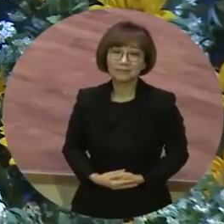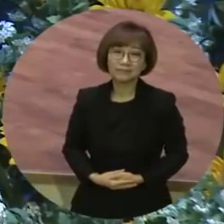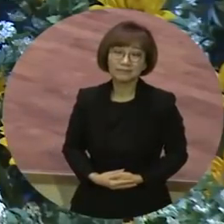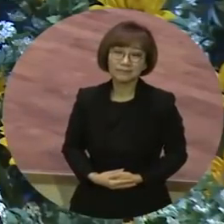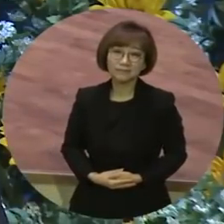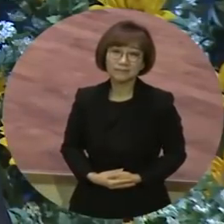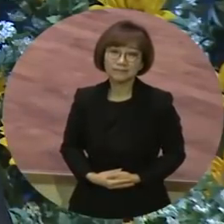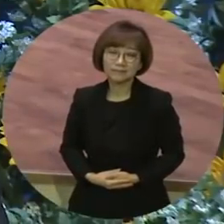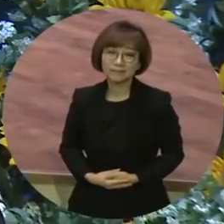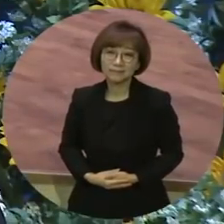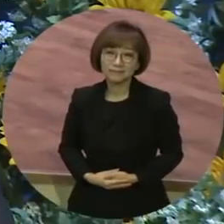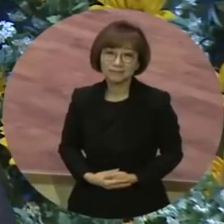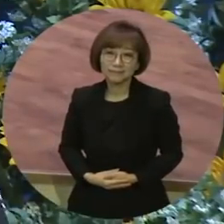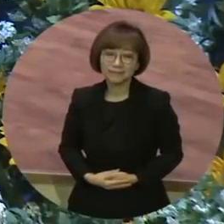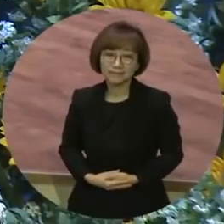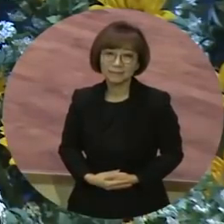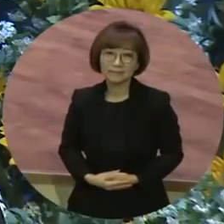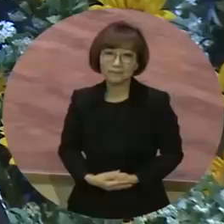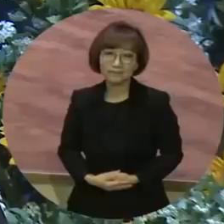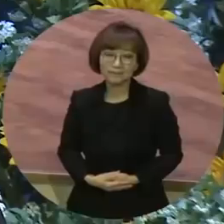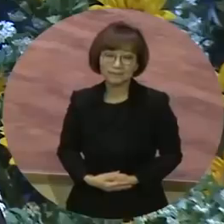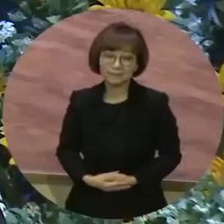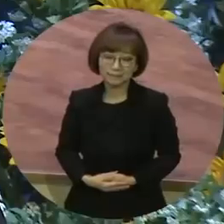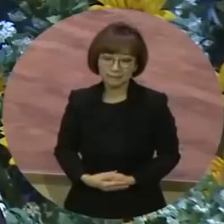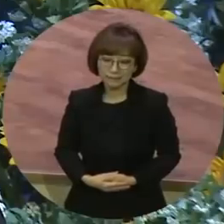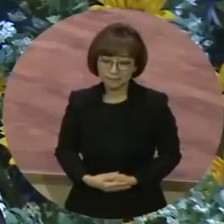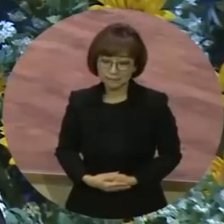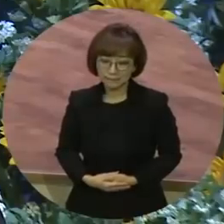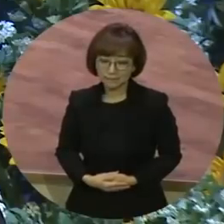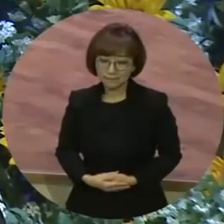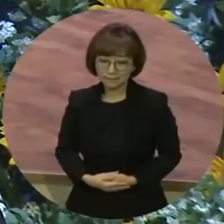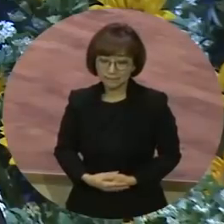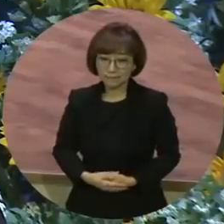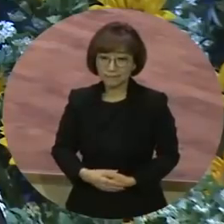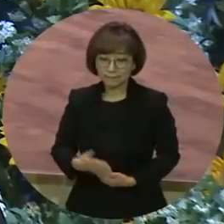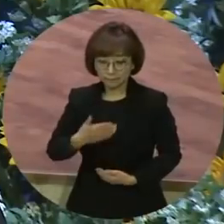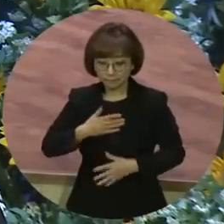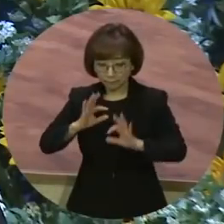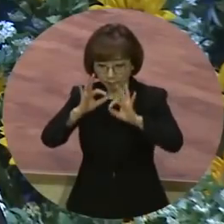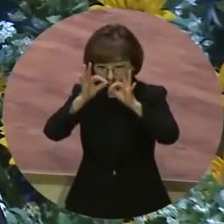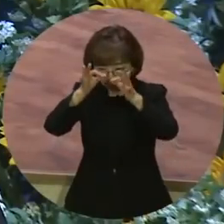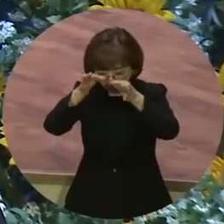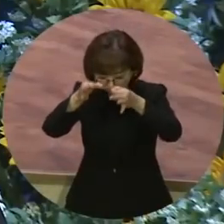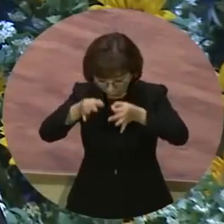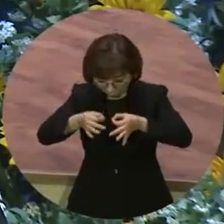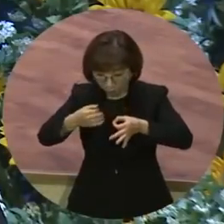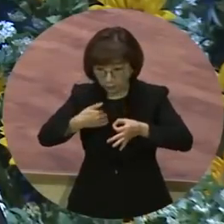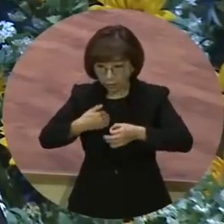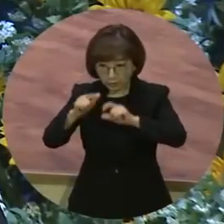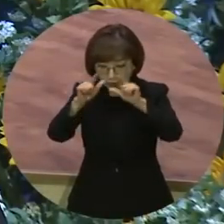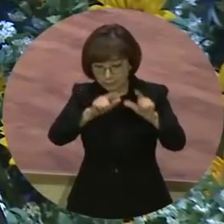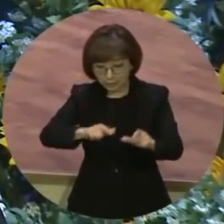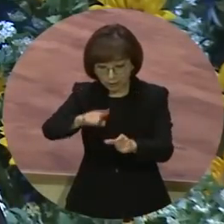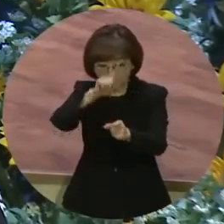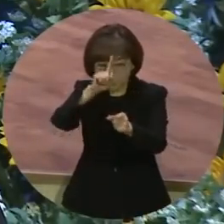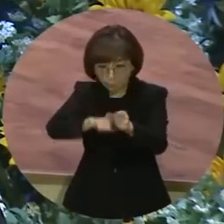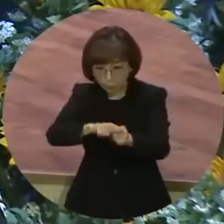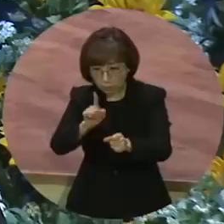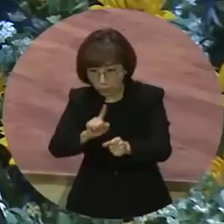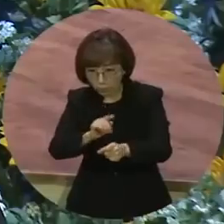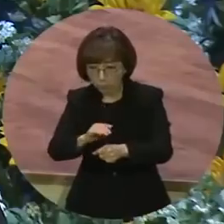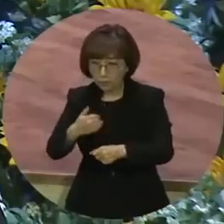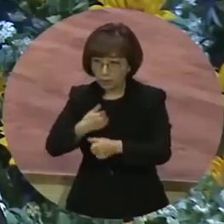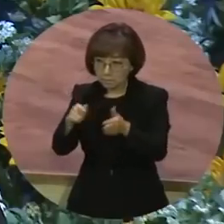그러니까 여러분들이 무엇을 향해 내가 살고 있는지, 왜 사는지, 믿음의 방향은 도대체 내